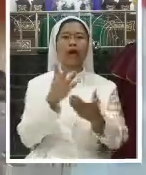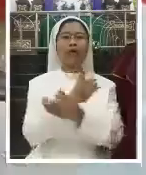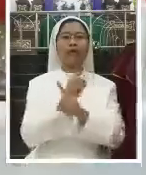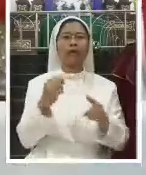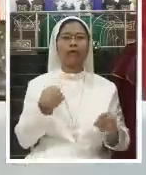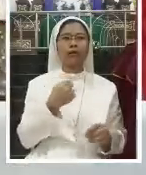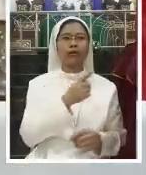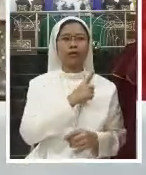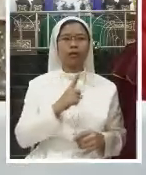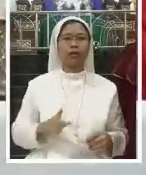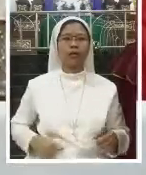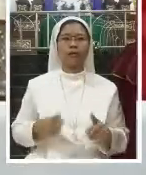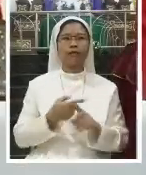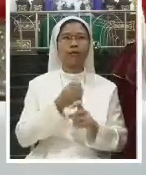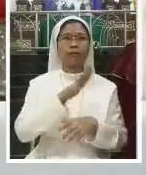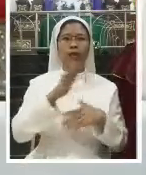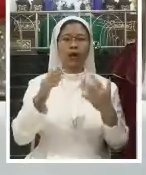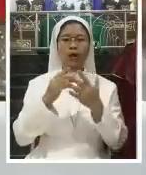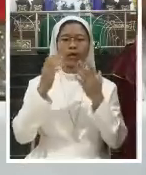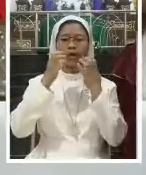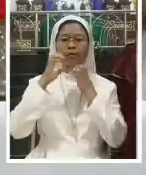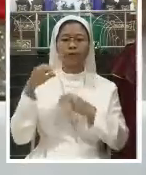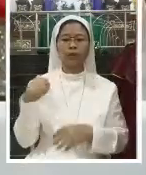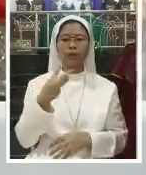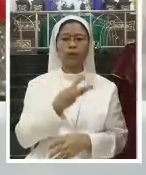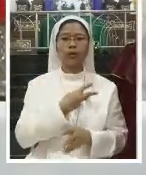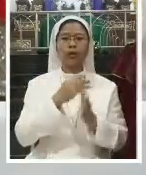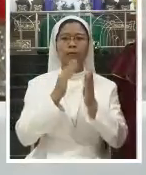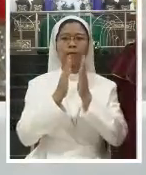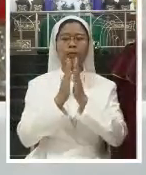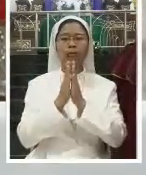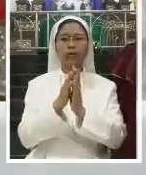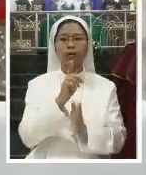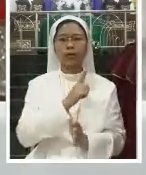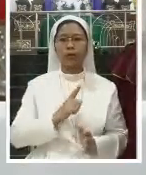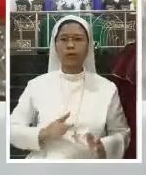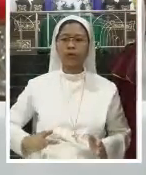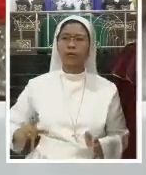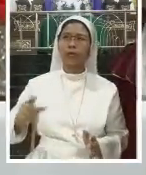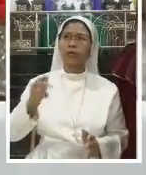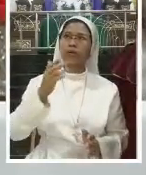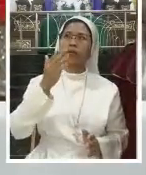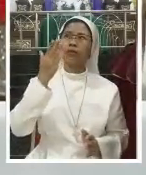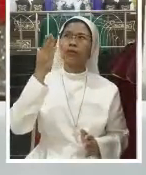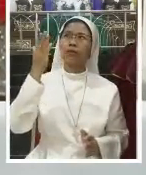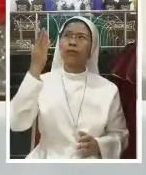Agawa kami sa gabos na maraot na mibibig kami kagurangnan.